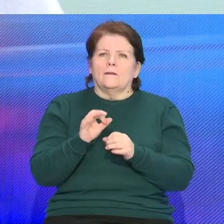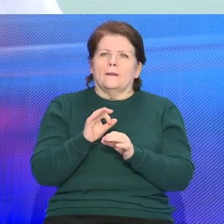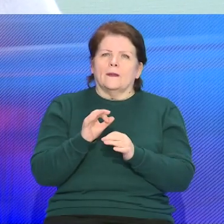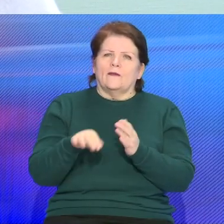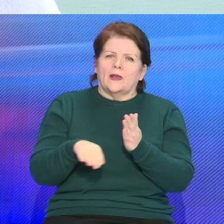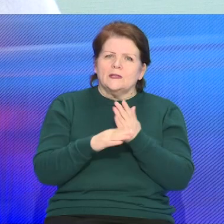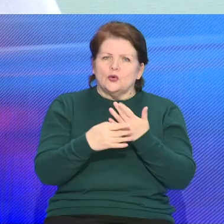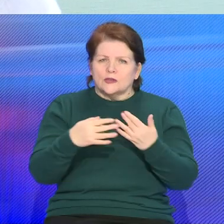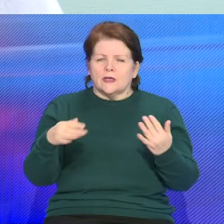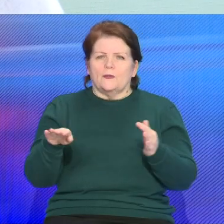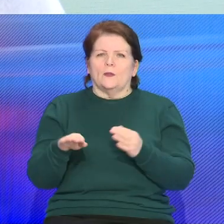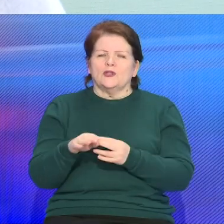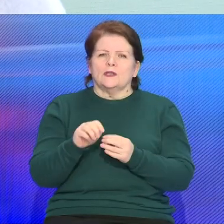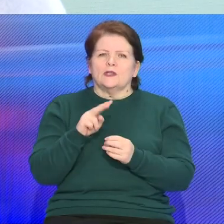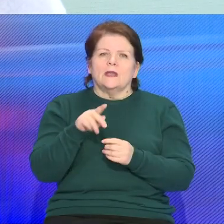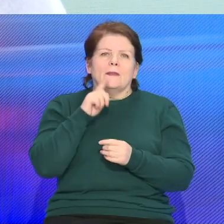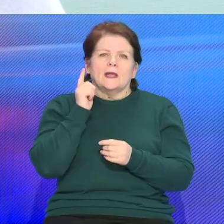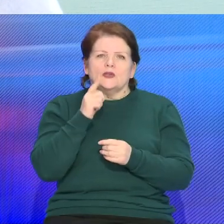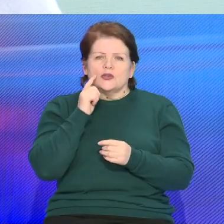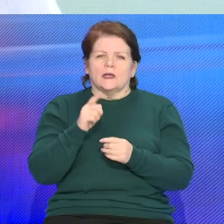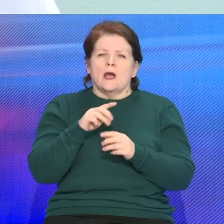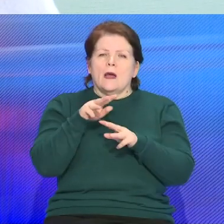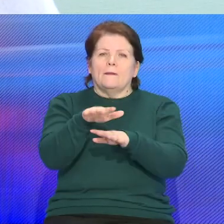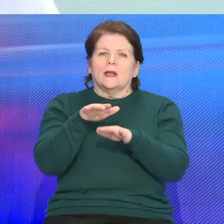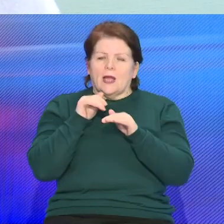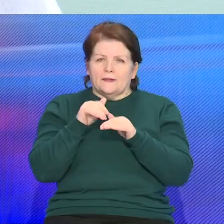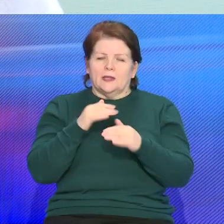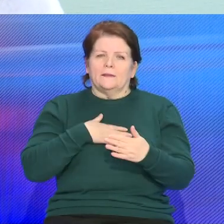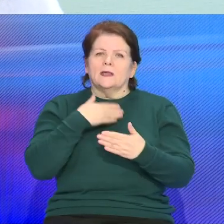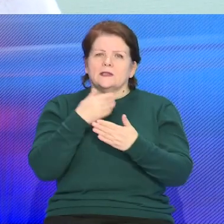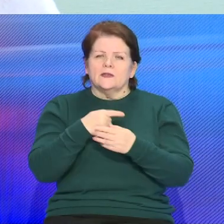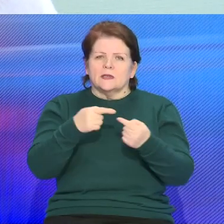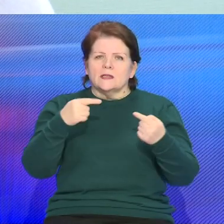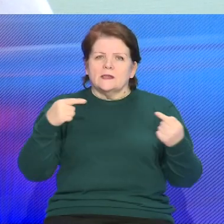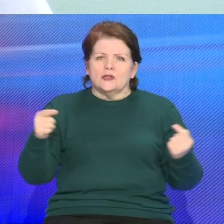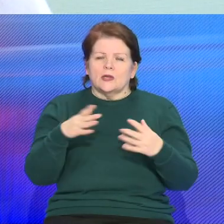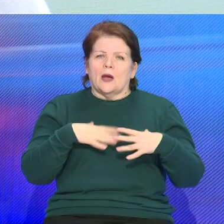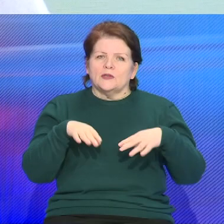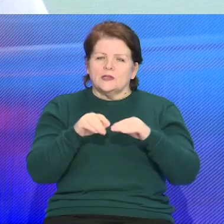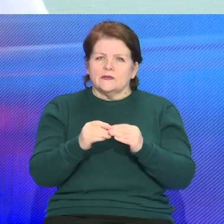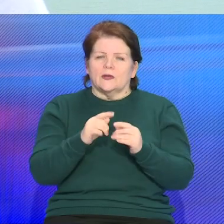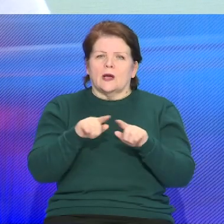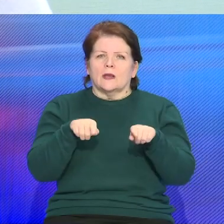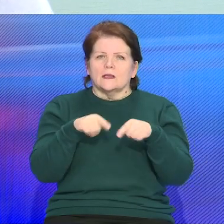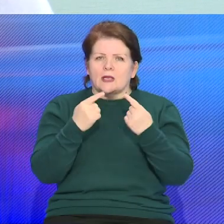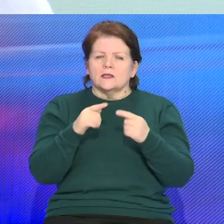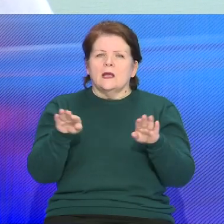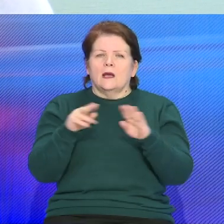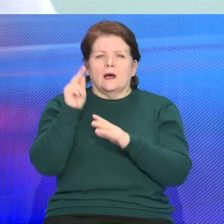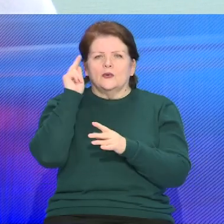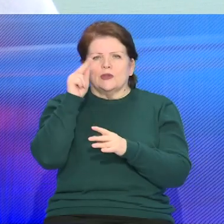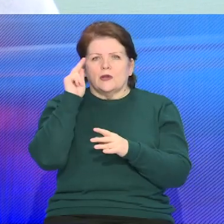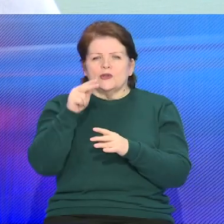ученического самоуправления, члены молодежных парламентов, активисты различных общественных организаций, а также